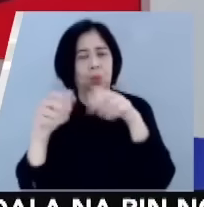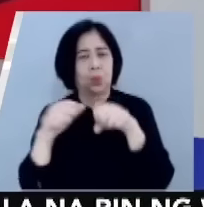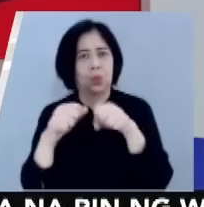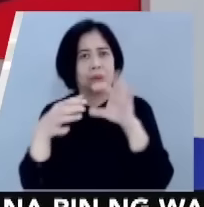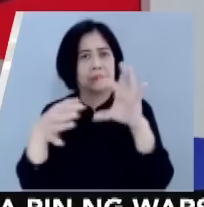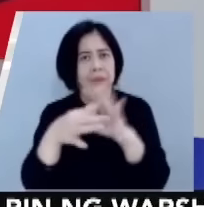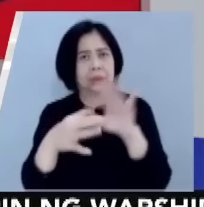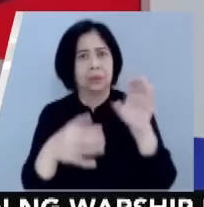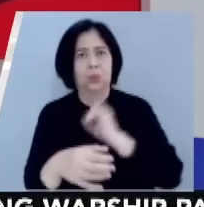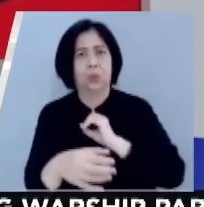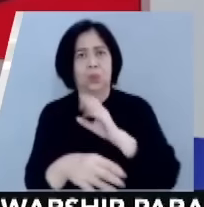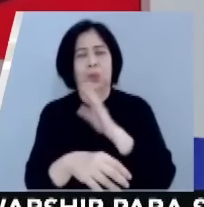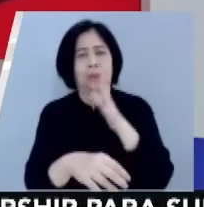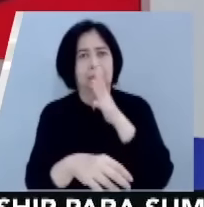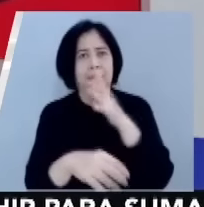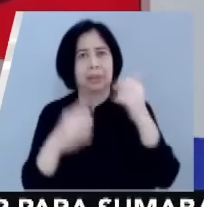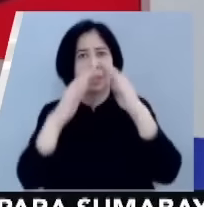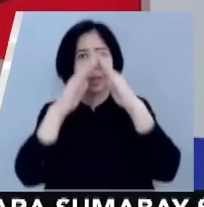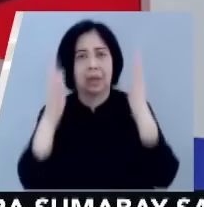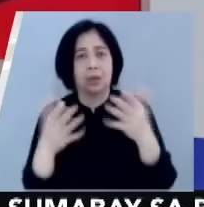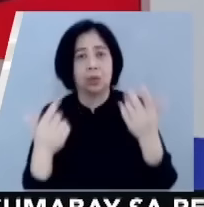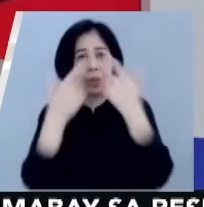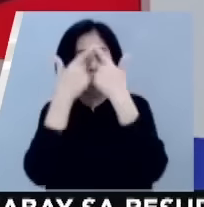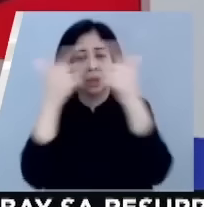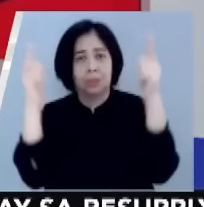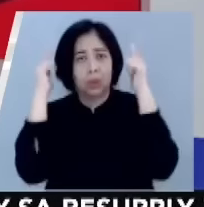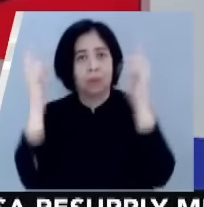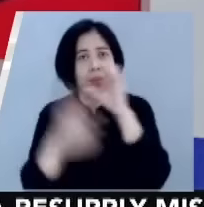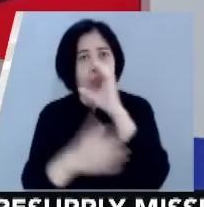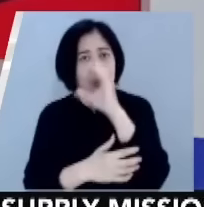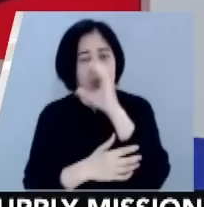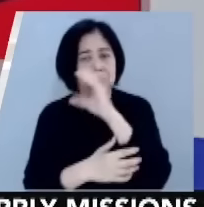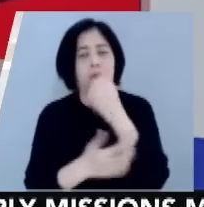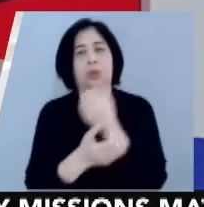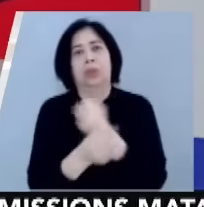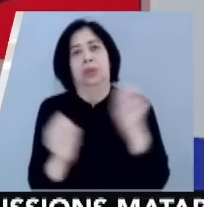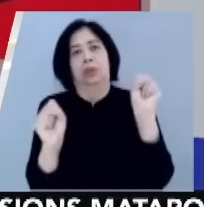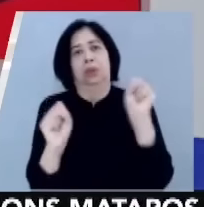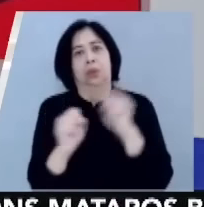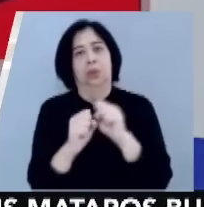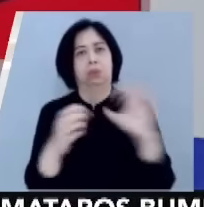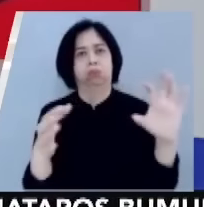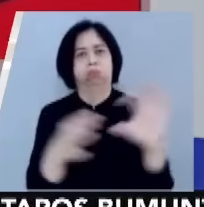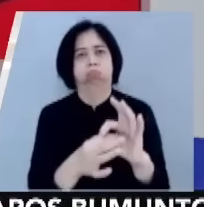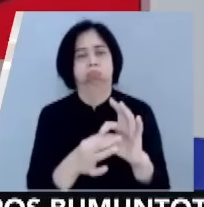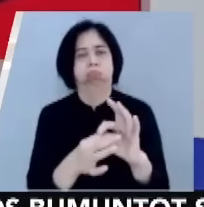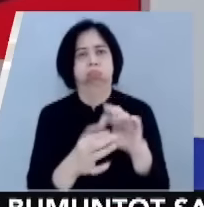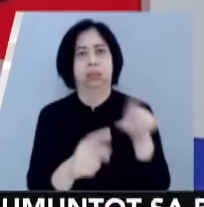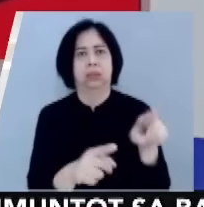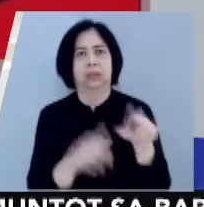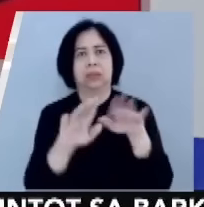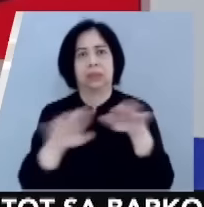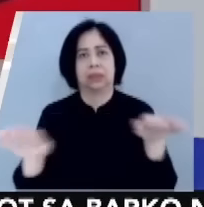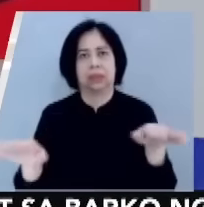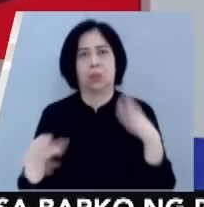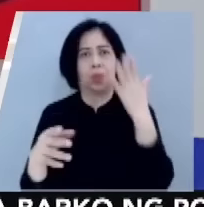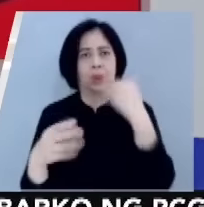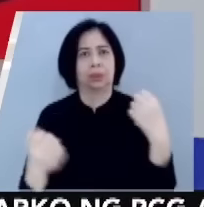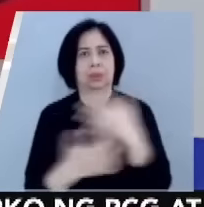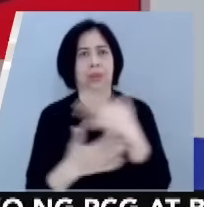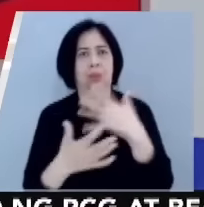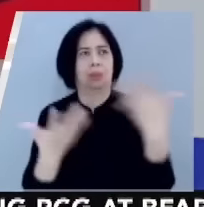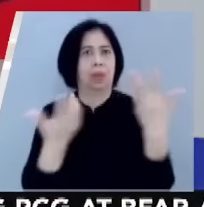ina sa kanilang bahay sa Lapu-Lapu City, Cebu, ang nasagip. Kinandado raw niya ang mga bata sa takot na